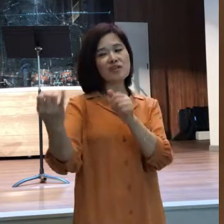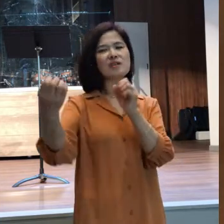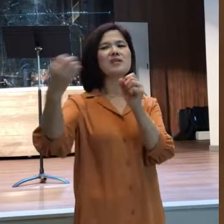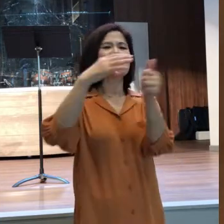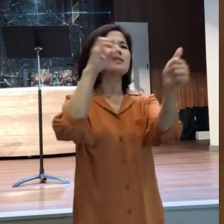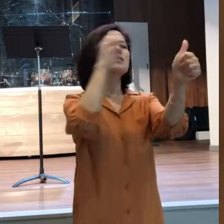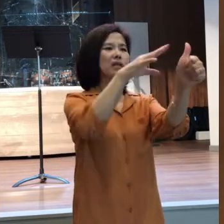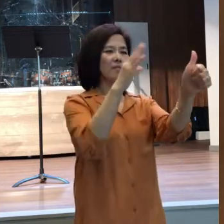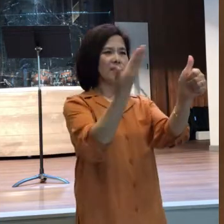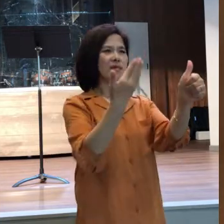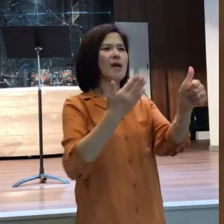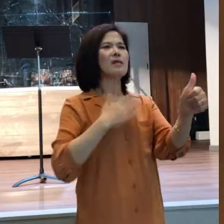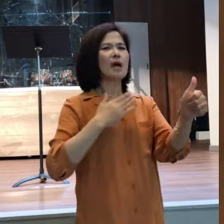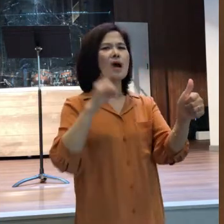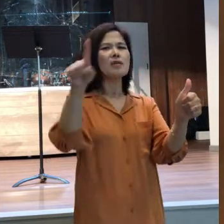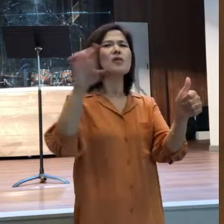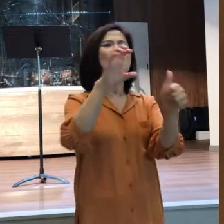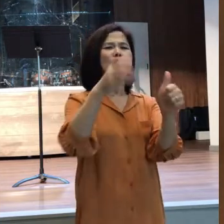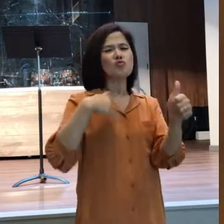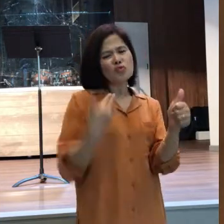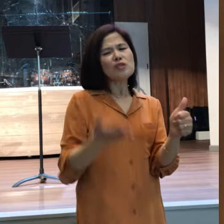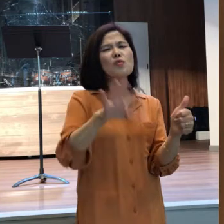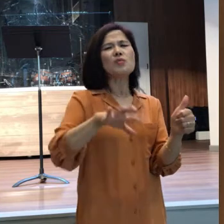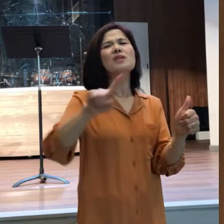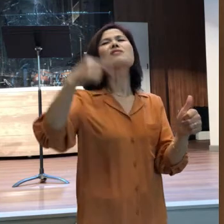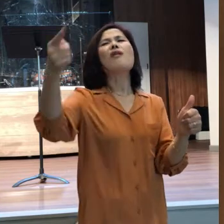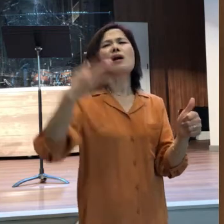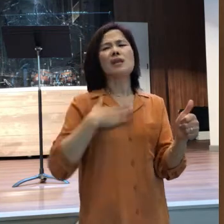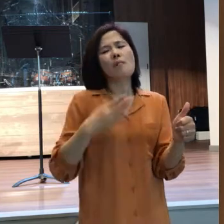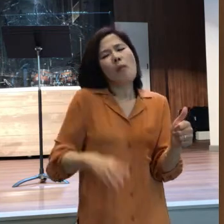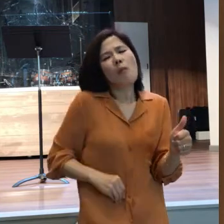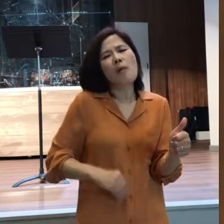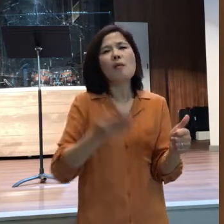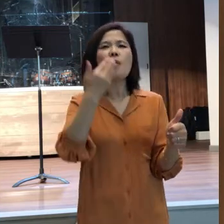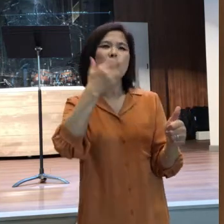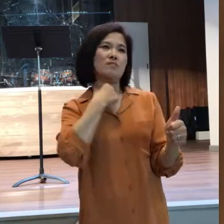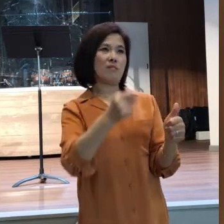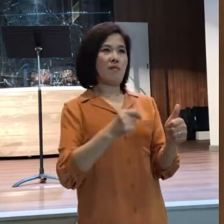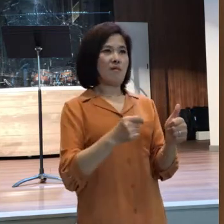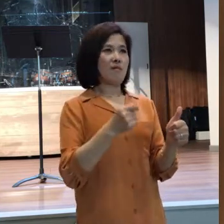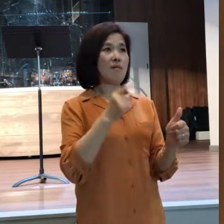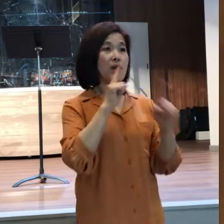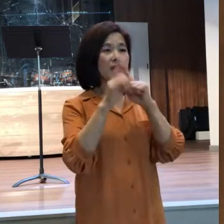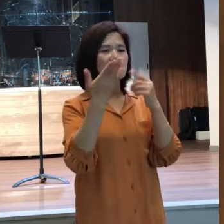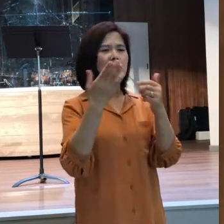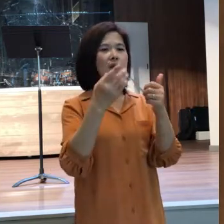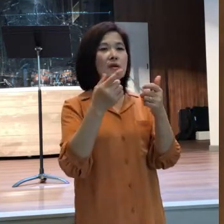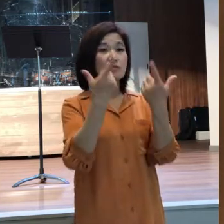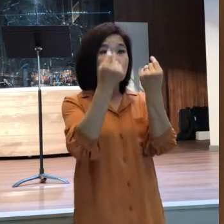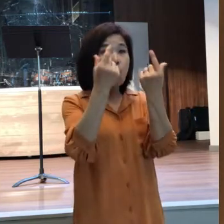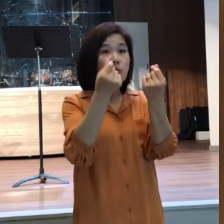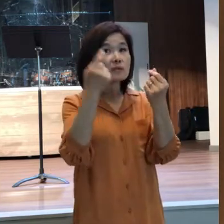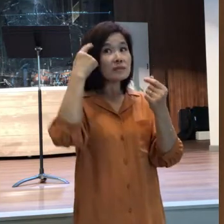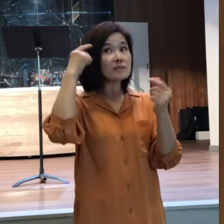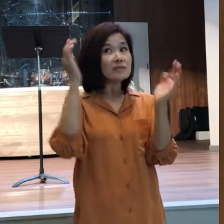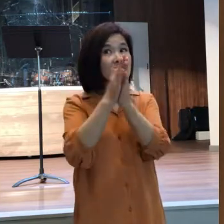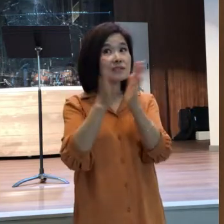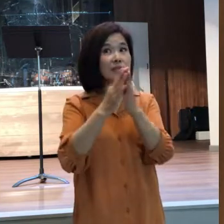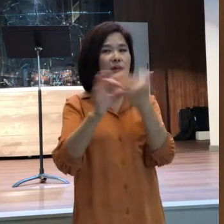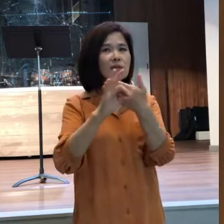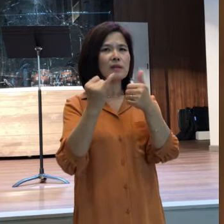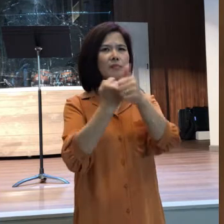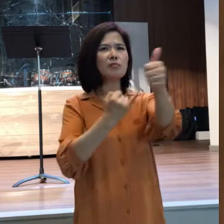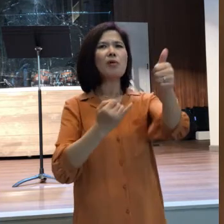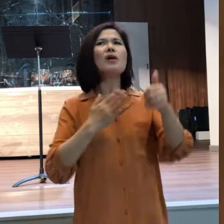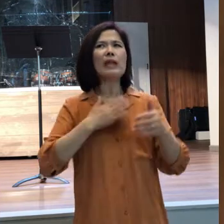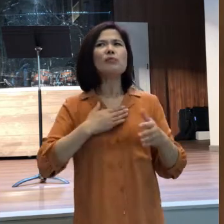아내가 여보 휴게실에 좀 들어가. 나 뭐 좀 먹고 가야 되겠어. 그럴 때 동감은 뭐예요?